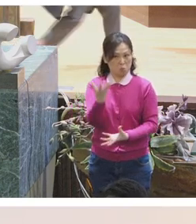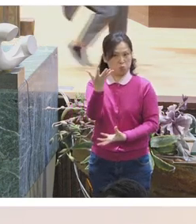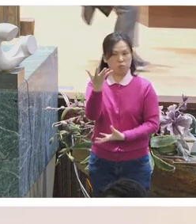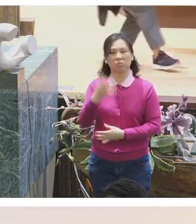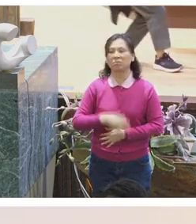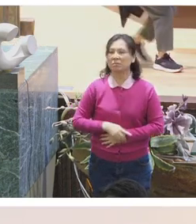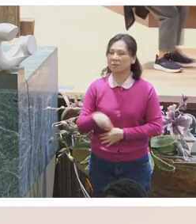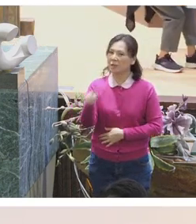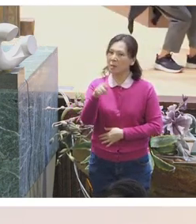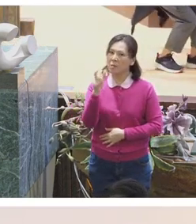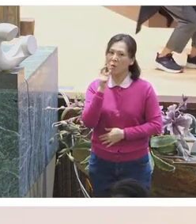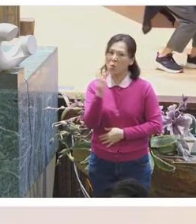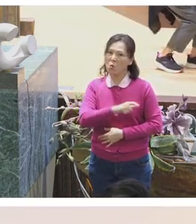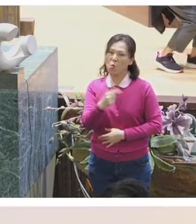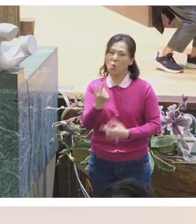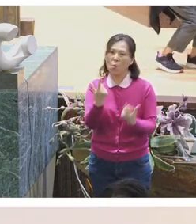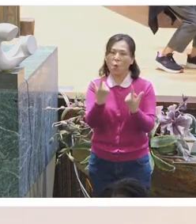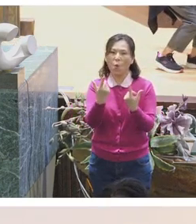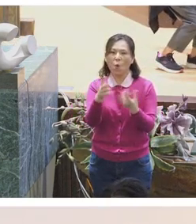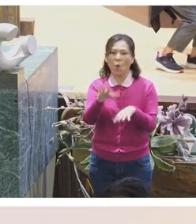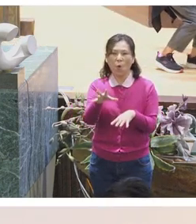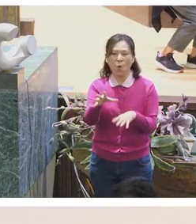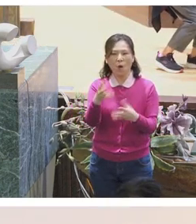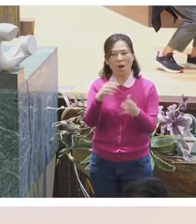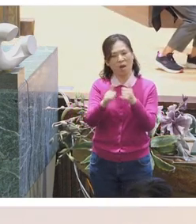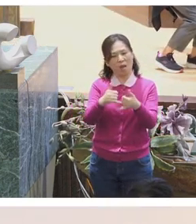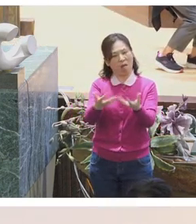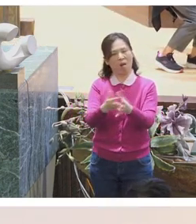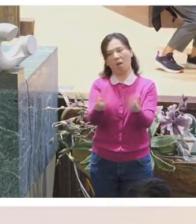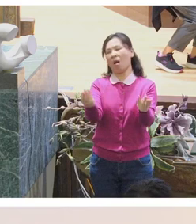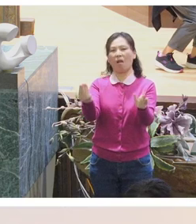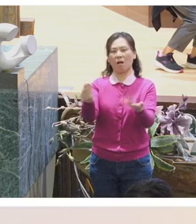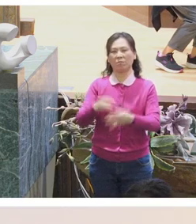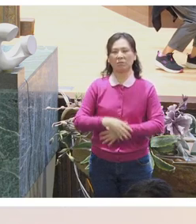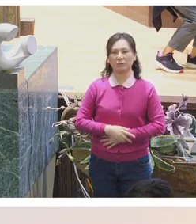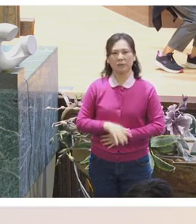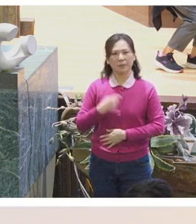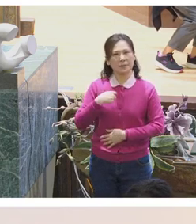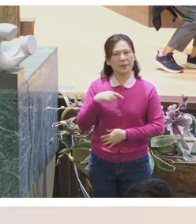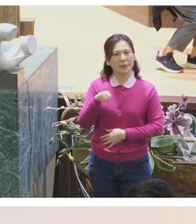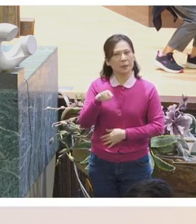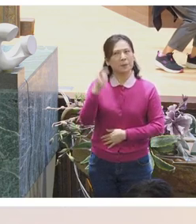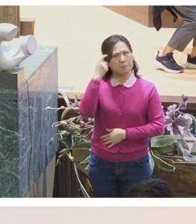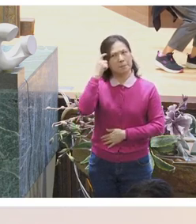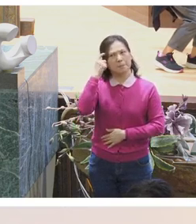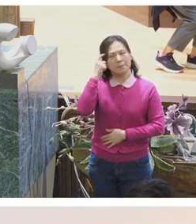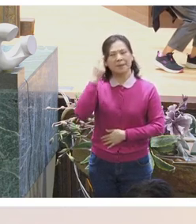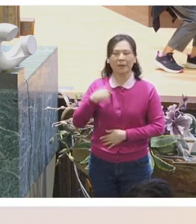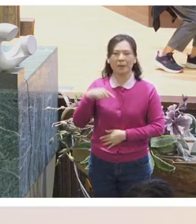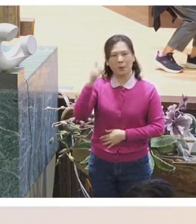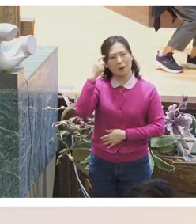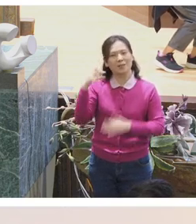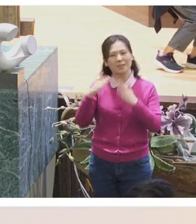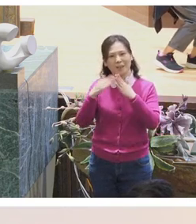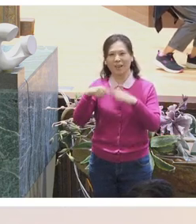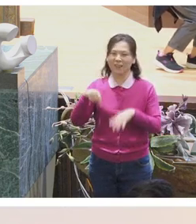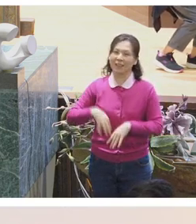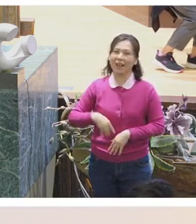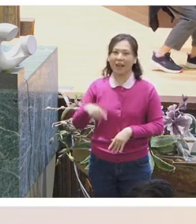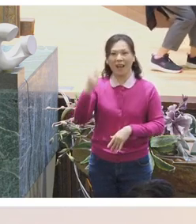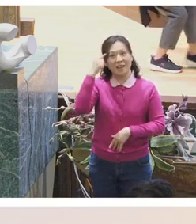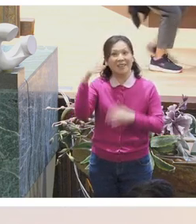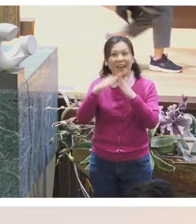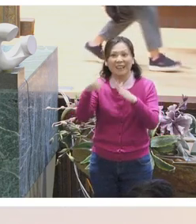没有一个固定的这样的一个社群。所以我觉得我那时候就觉得我很想加，但是我很想加的一个理